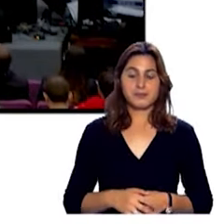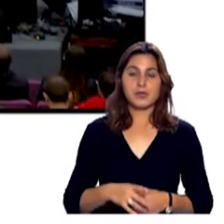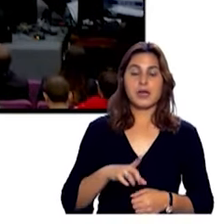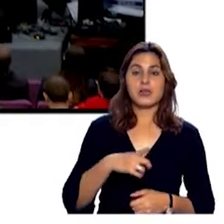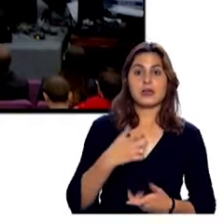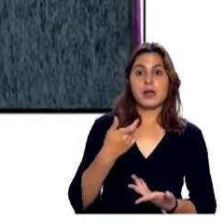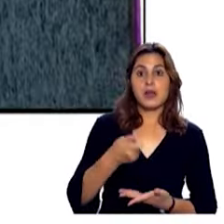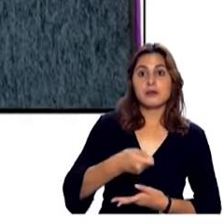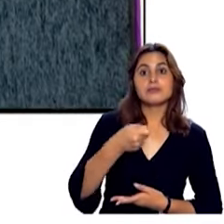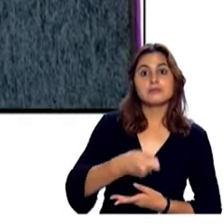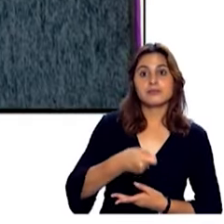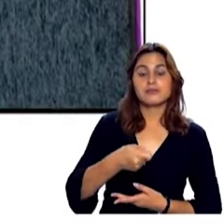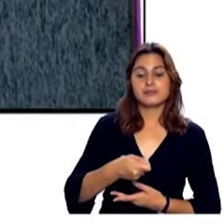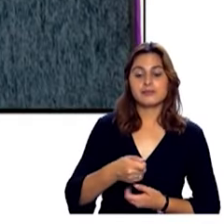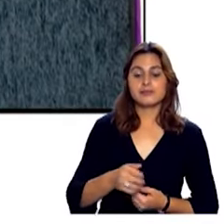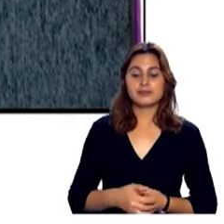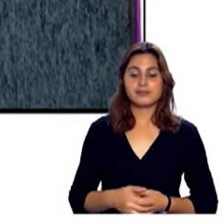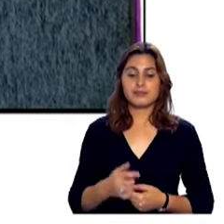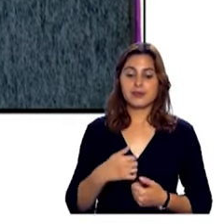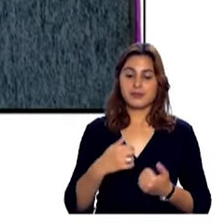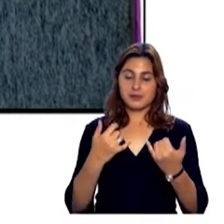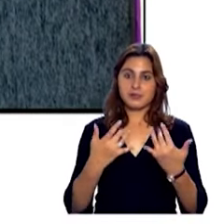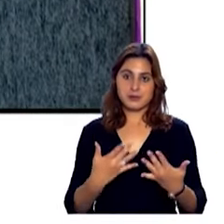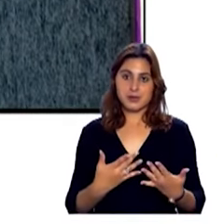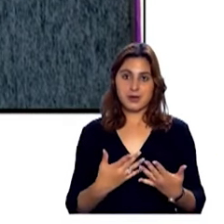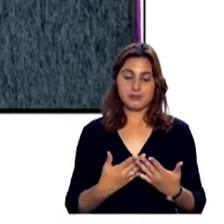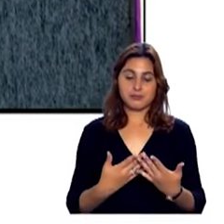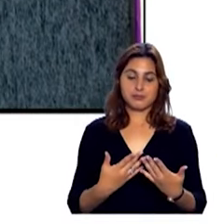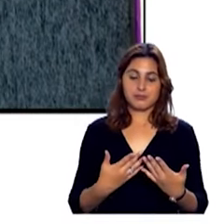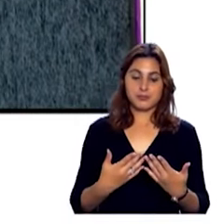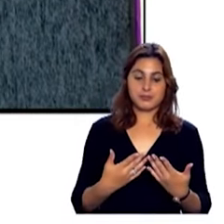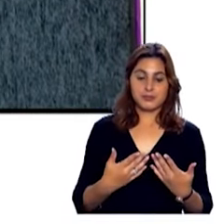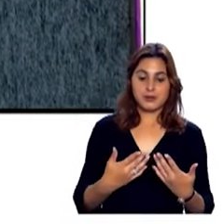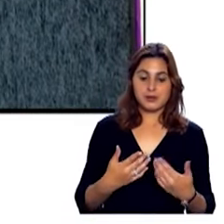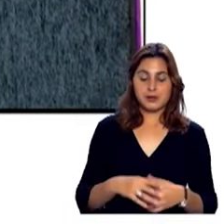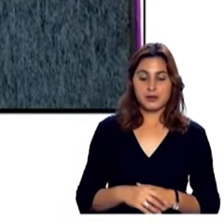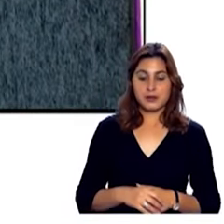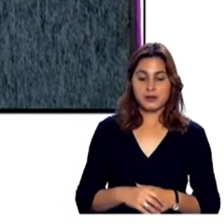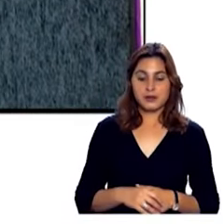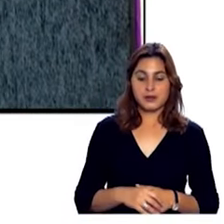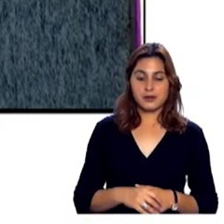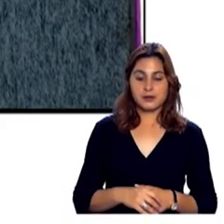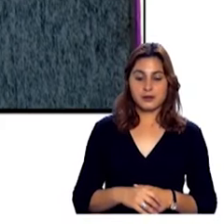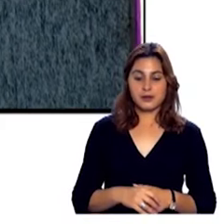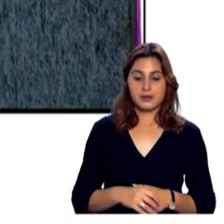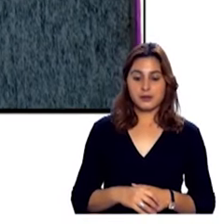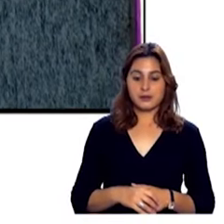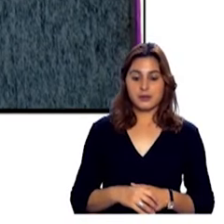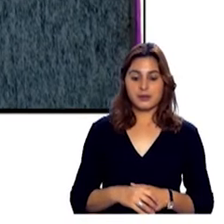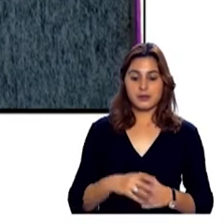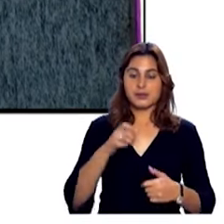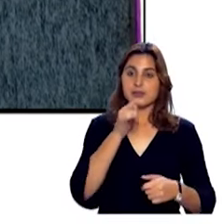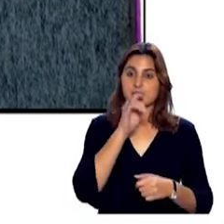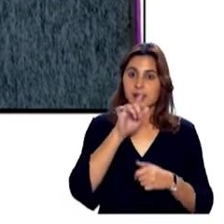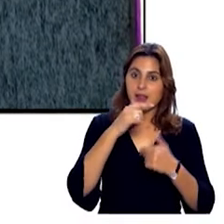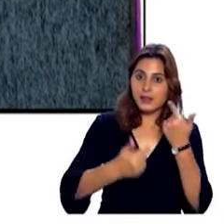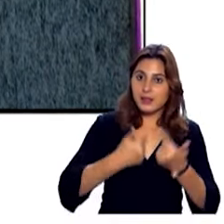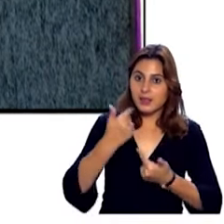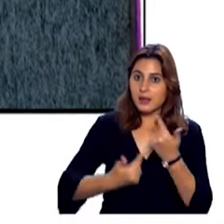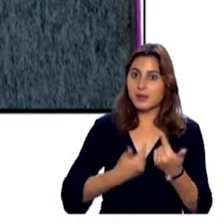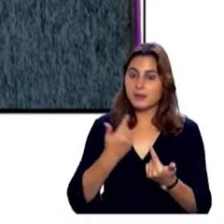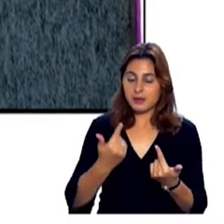Bella espressione oggi di Daniel mitidiero no SI voleva far lavorare meno la corte di cassazione per farla lavorare